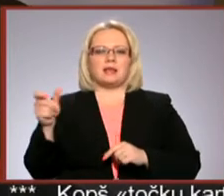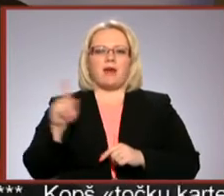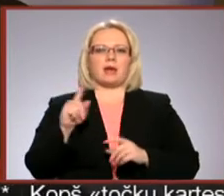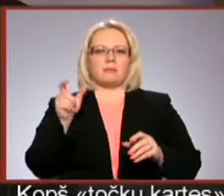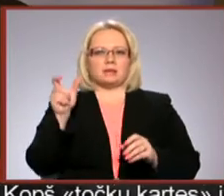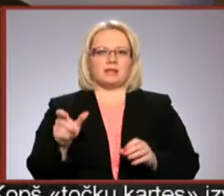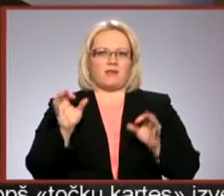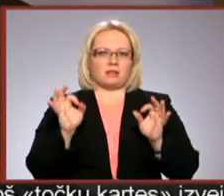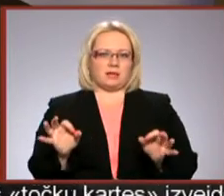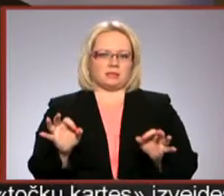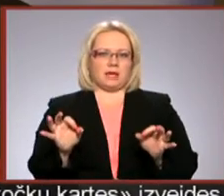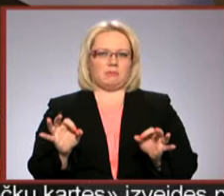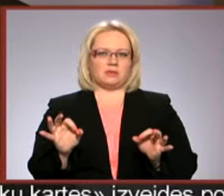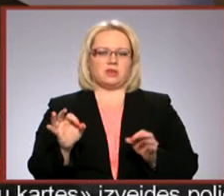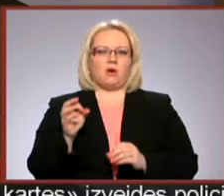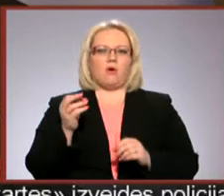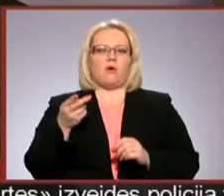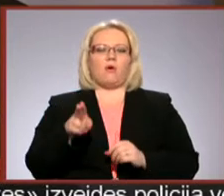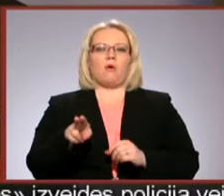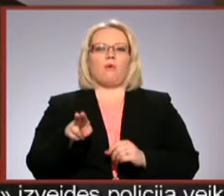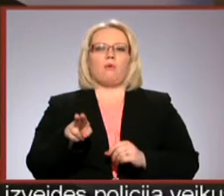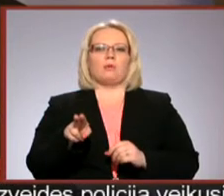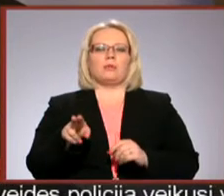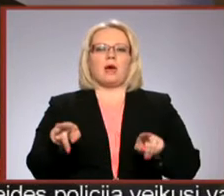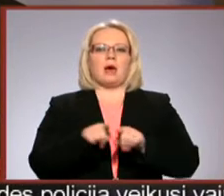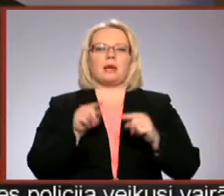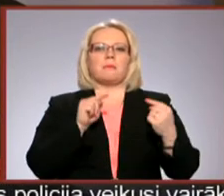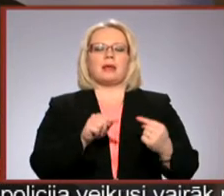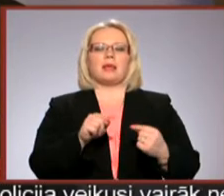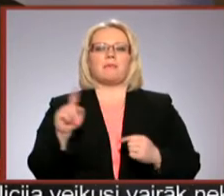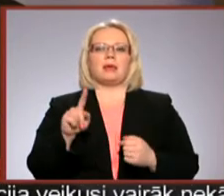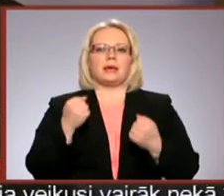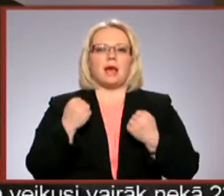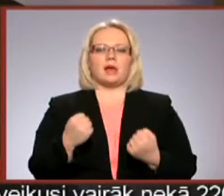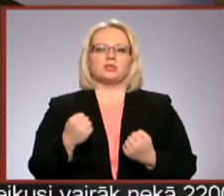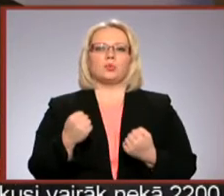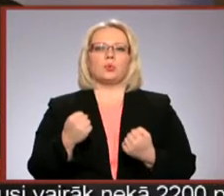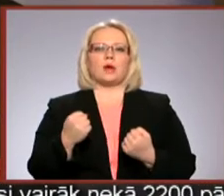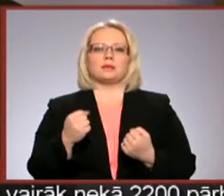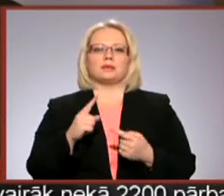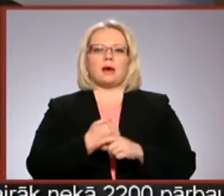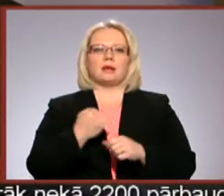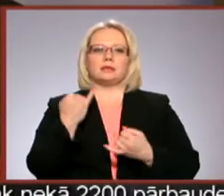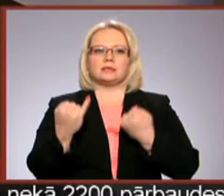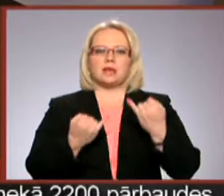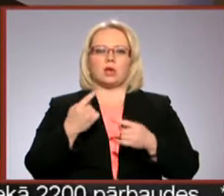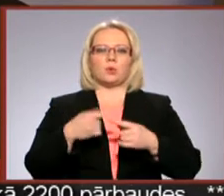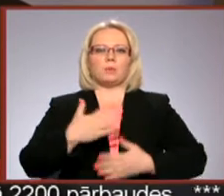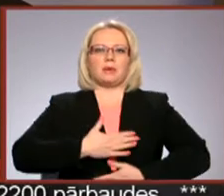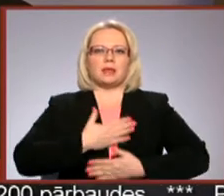cilvēktiesības, un arī pret viņiem ir jāizturās ar cieņu un